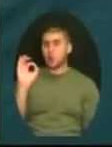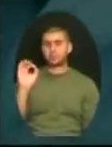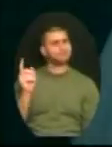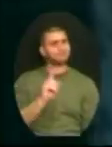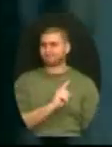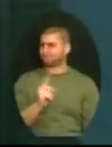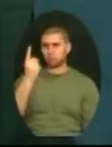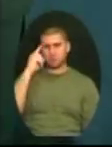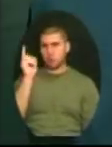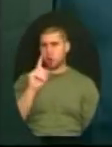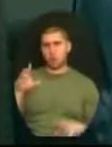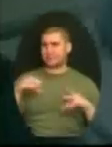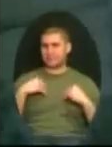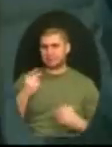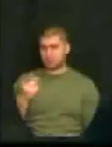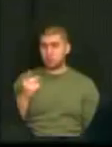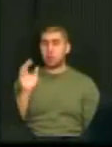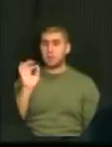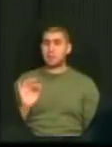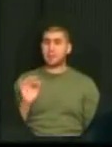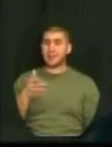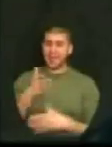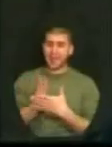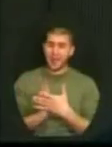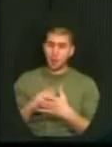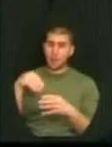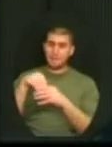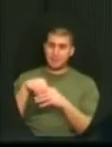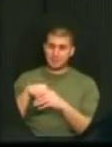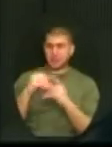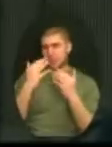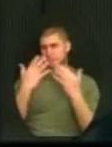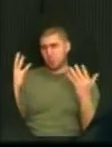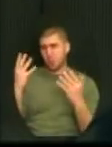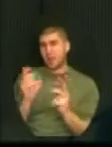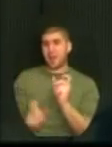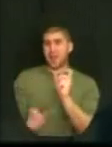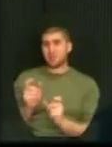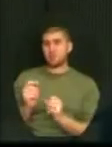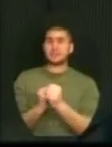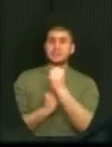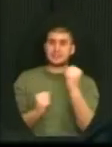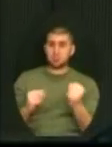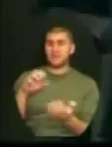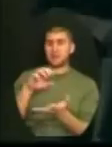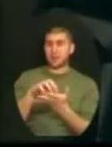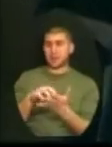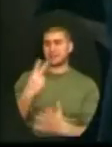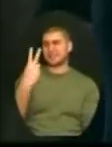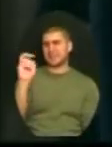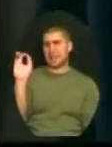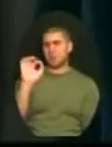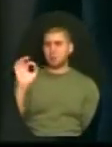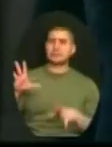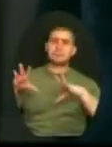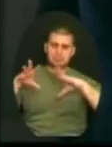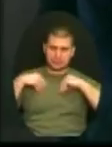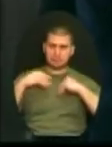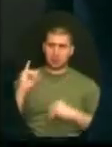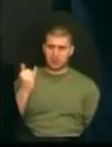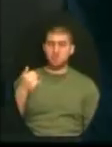לא מסכים עם דברי נתניהו, שהחלוקה הפנימית היא די ברורה, אנשי השמאל והמרכז, 20% מהם